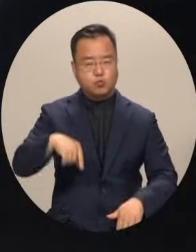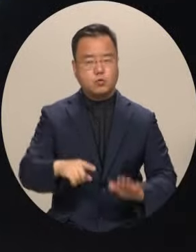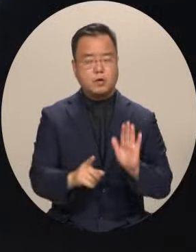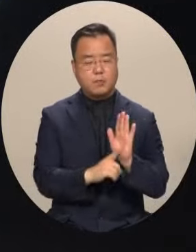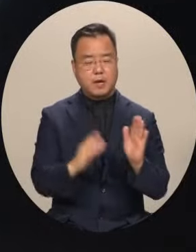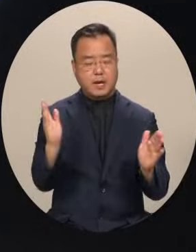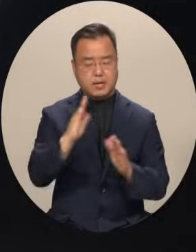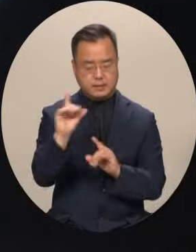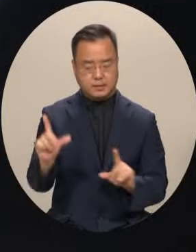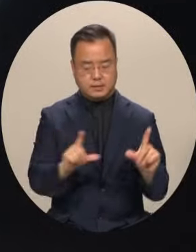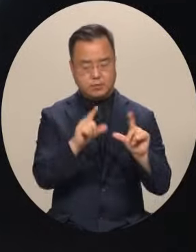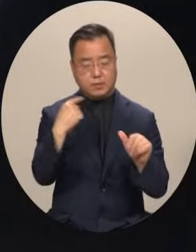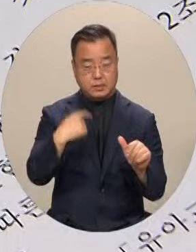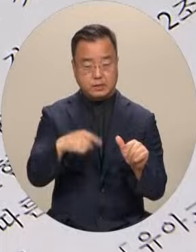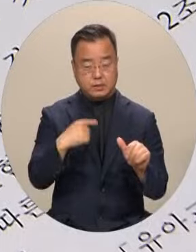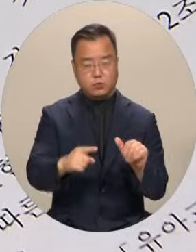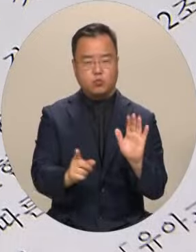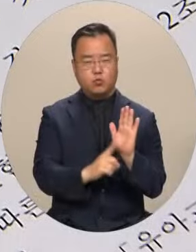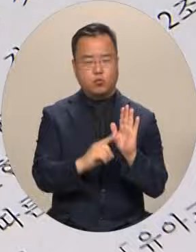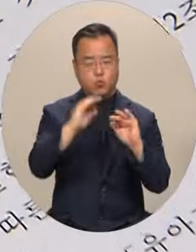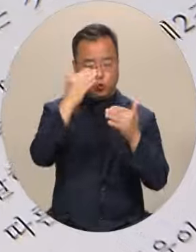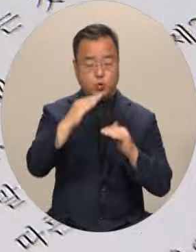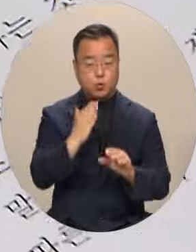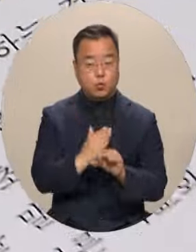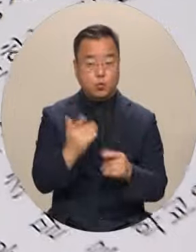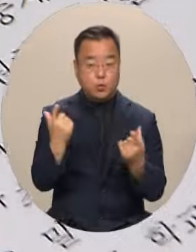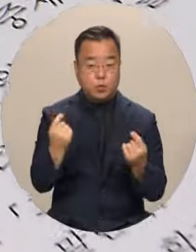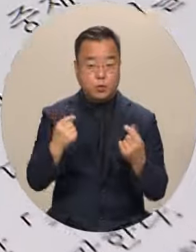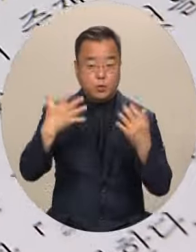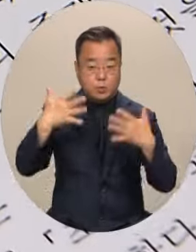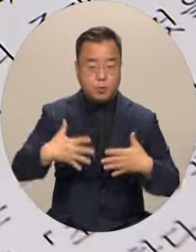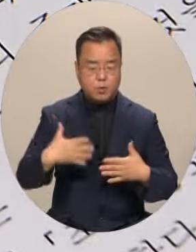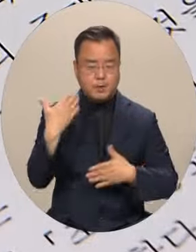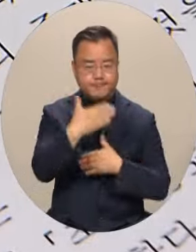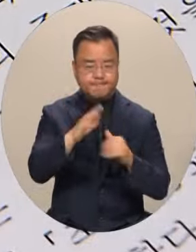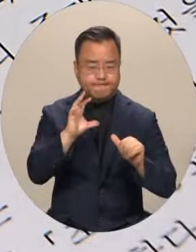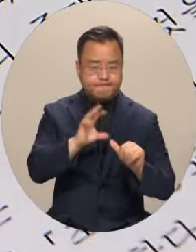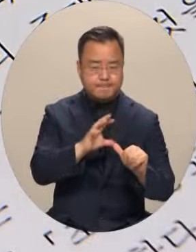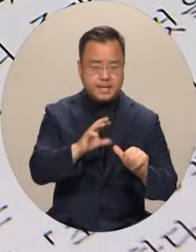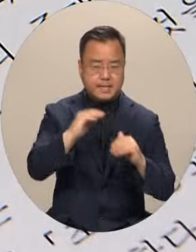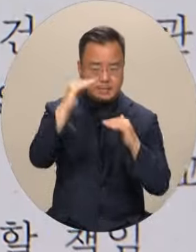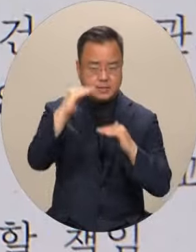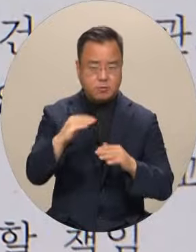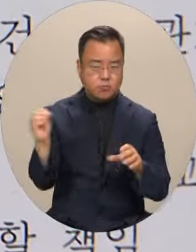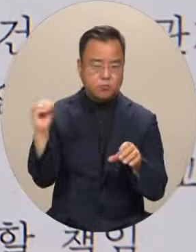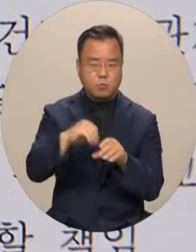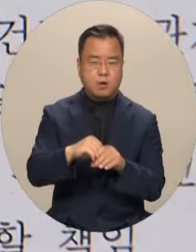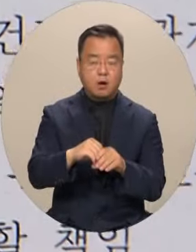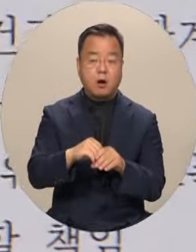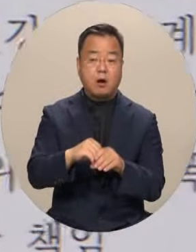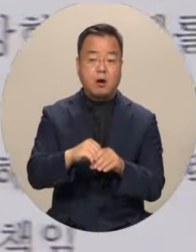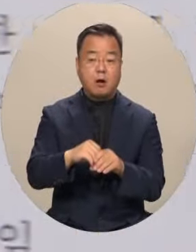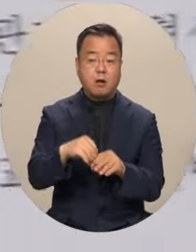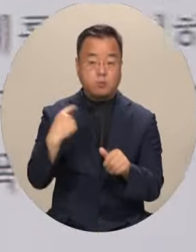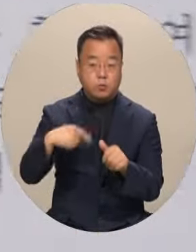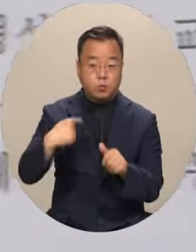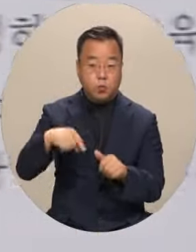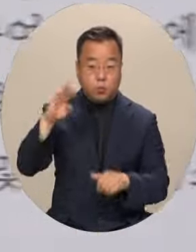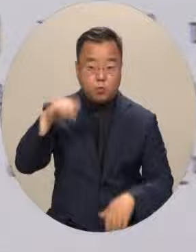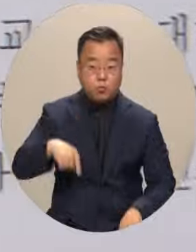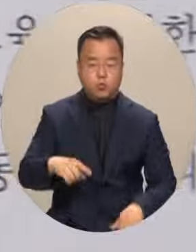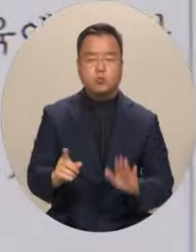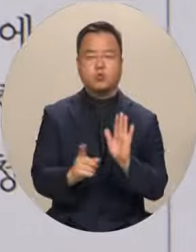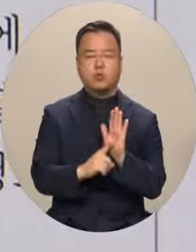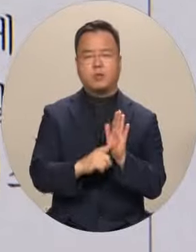생활지도에 관한 고시 안에 같은 조건의 물리적 제지에 대한 내용이 있었습니다 예 하지만이 교육부 고시가